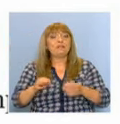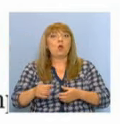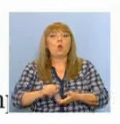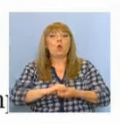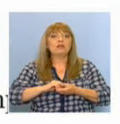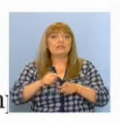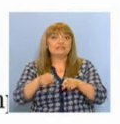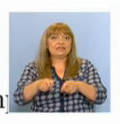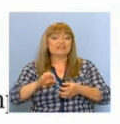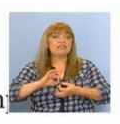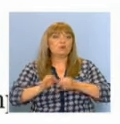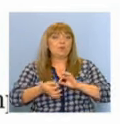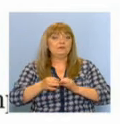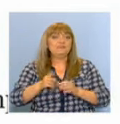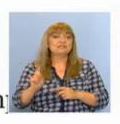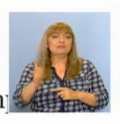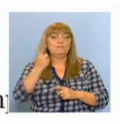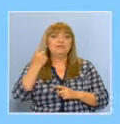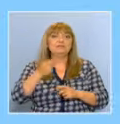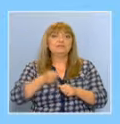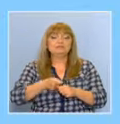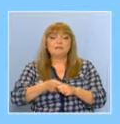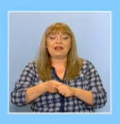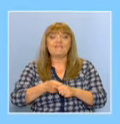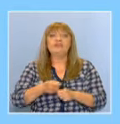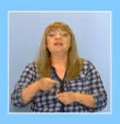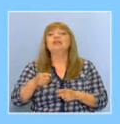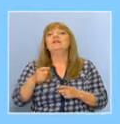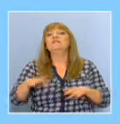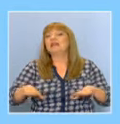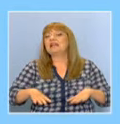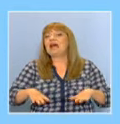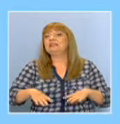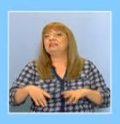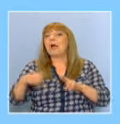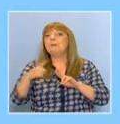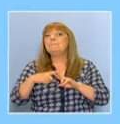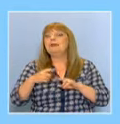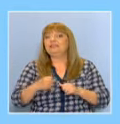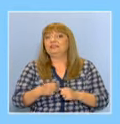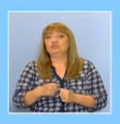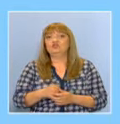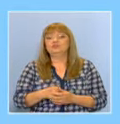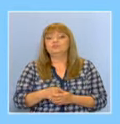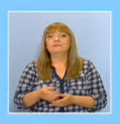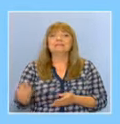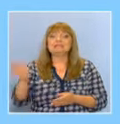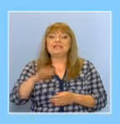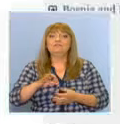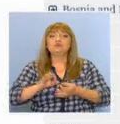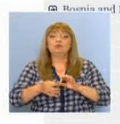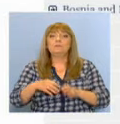тя се провежда през 1993 година в град Петрич. Следващите две олимпиади отново България е